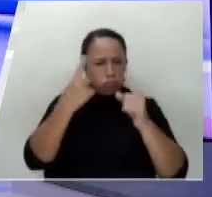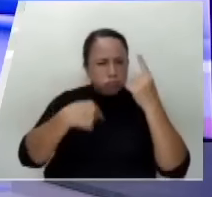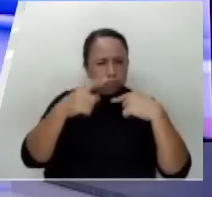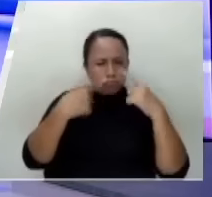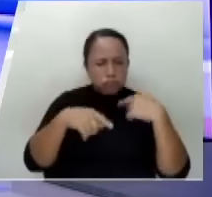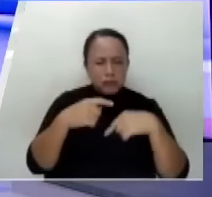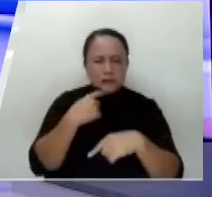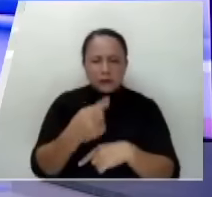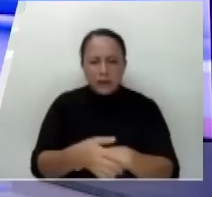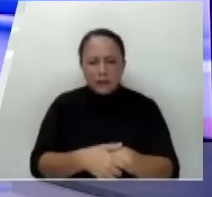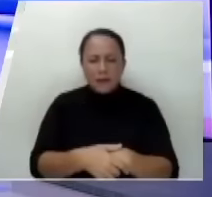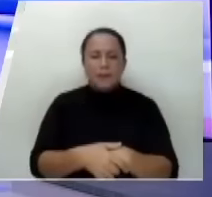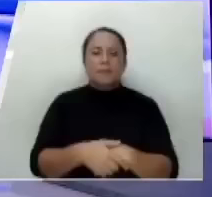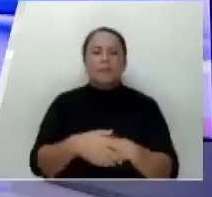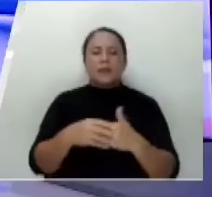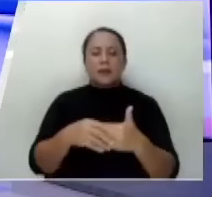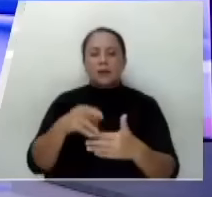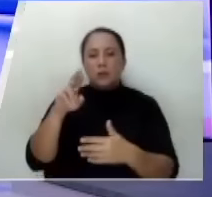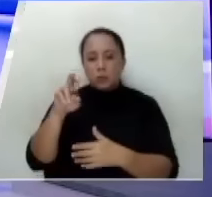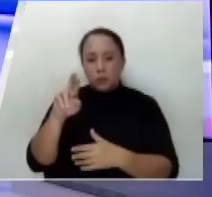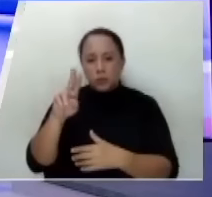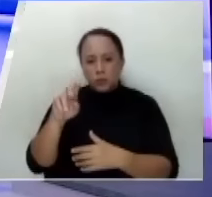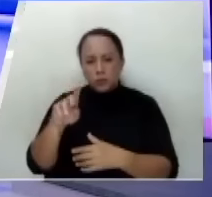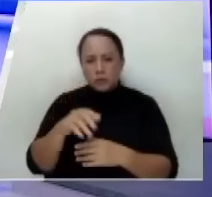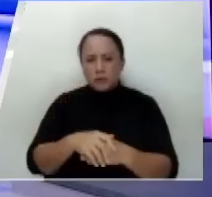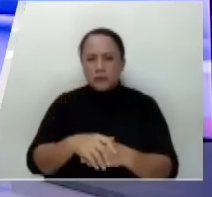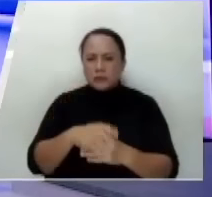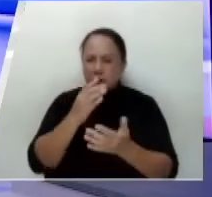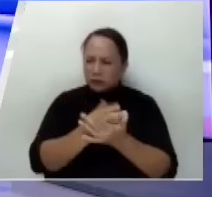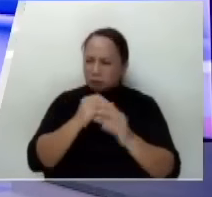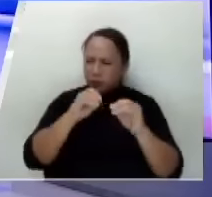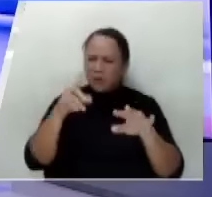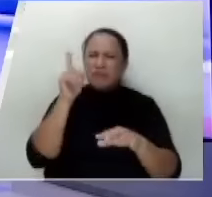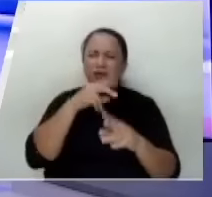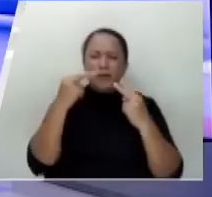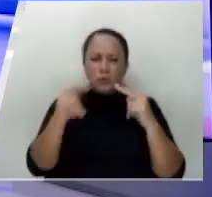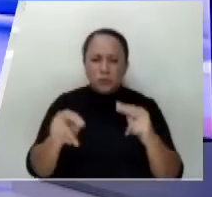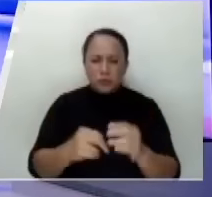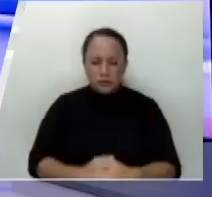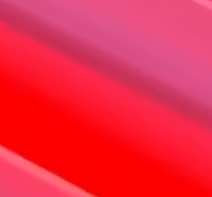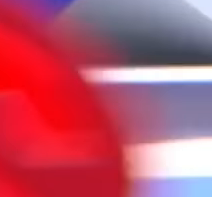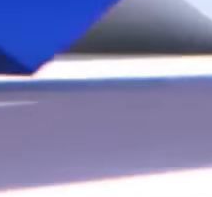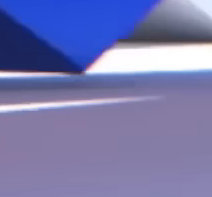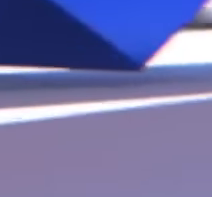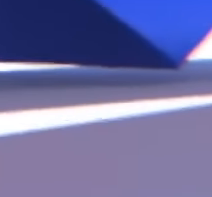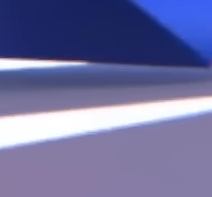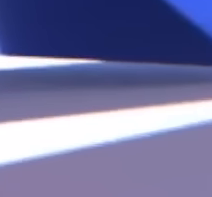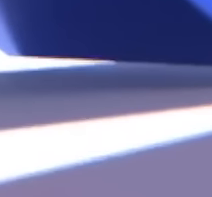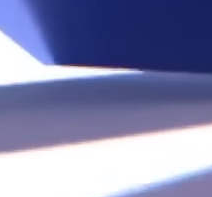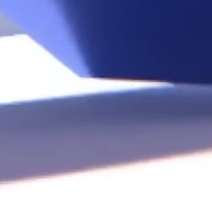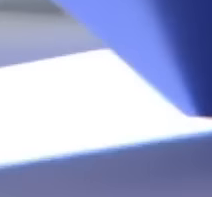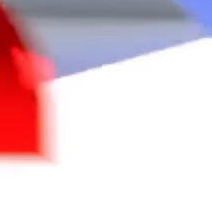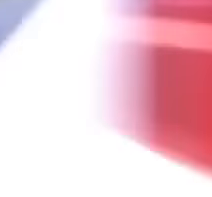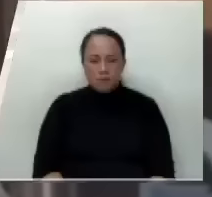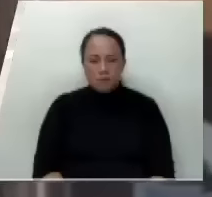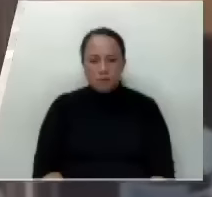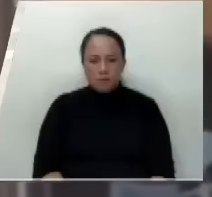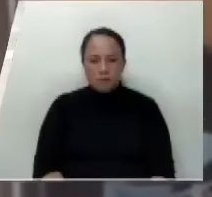ng lead star nitong si Rudo Madrid itigil ang pagpapakalat ng fake news. Makichika kay Lars Santiago.